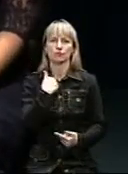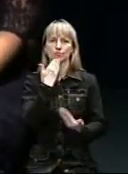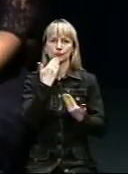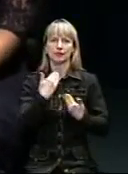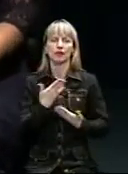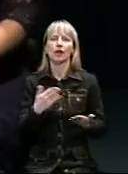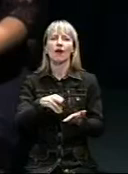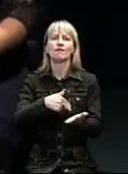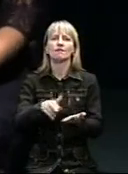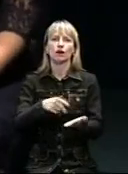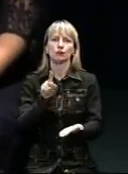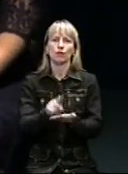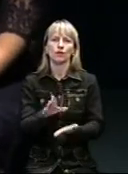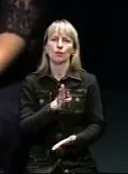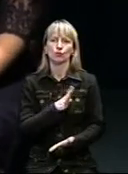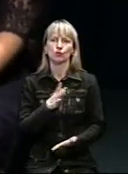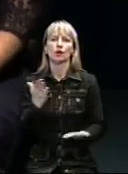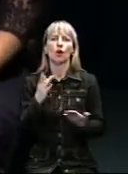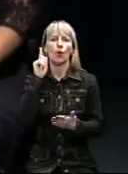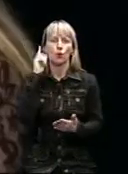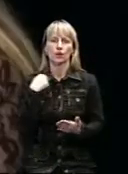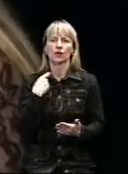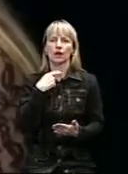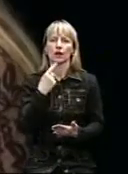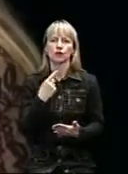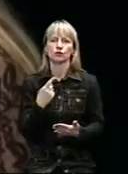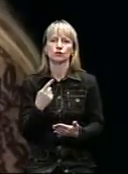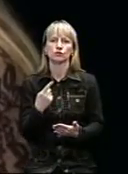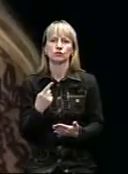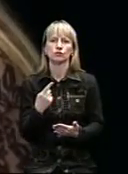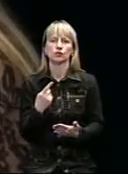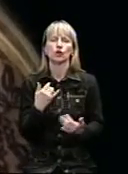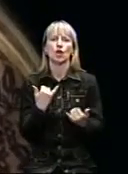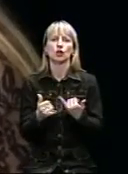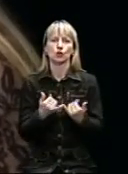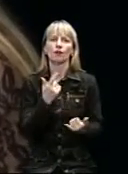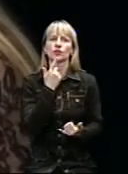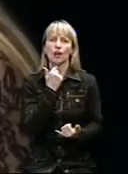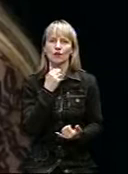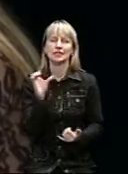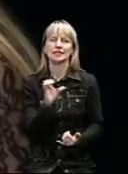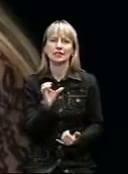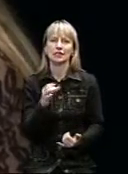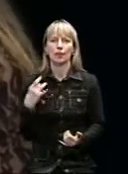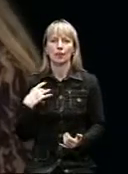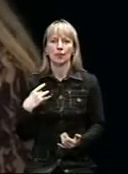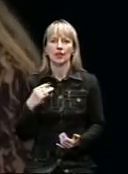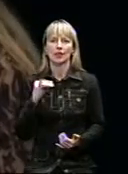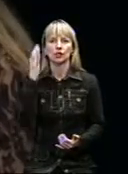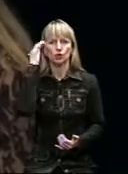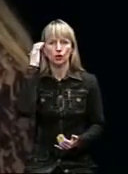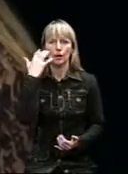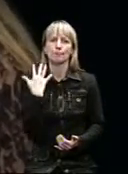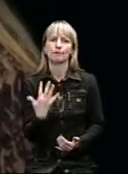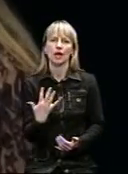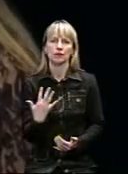яка фарба повинна бути, якого кольору, я кажу, так, жовта, червона, синя, біла і чорна.